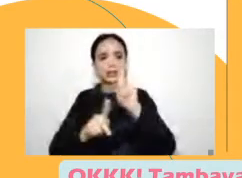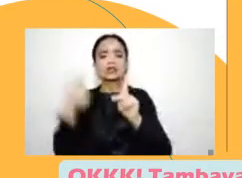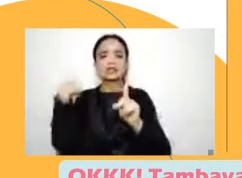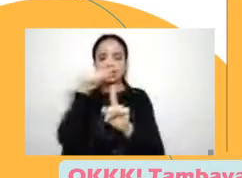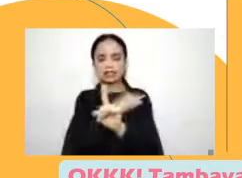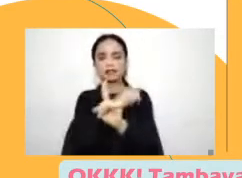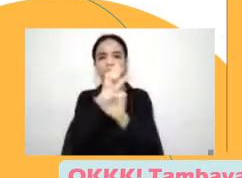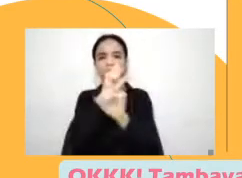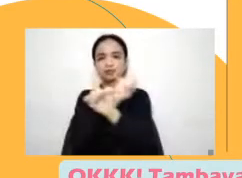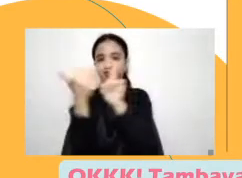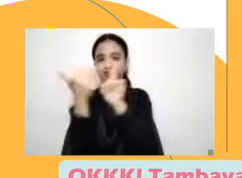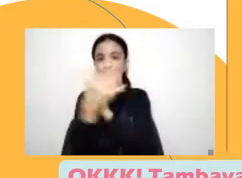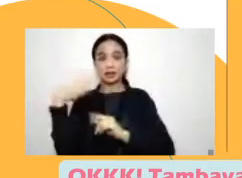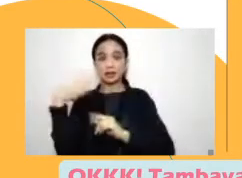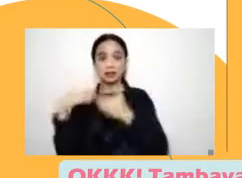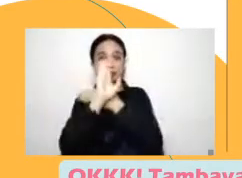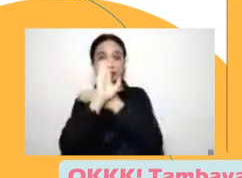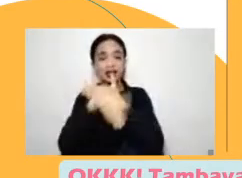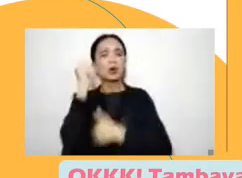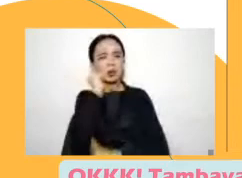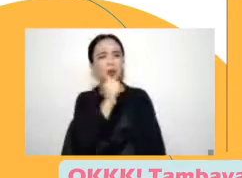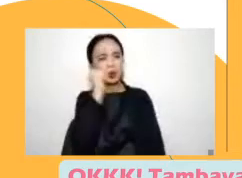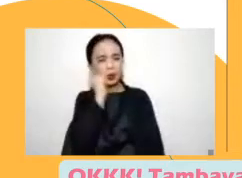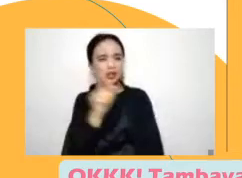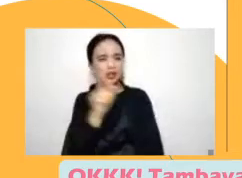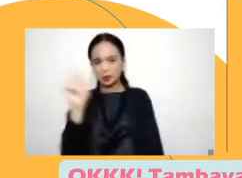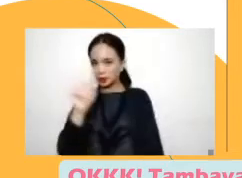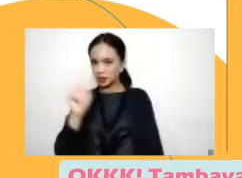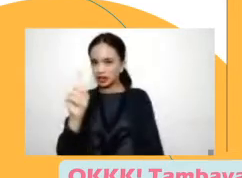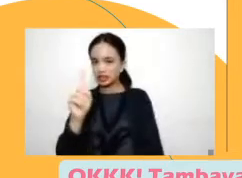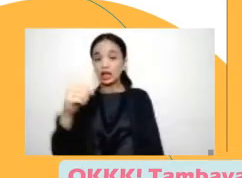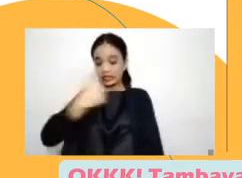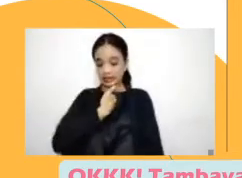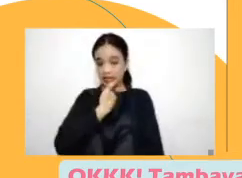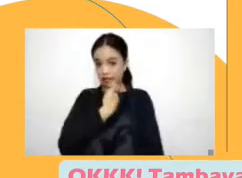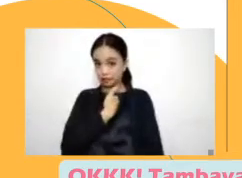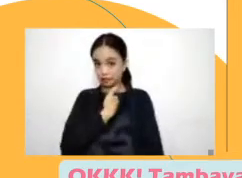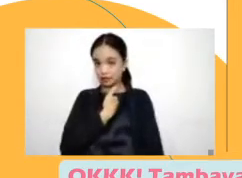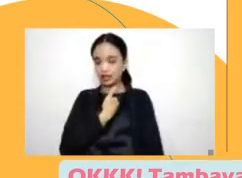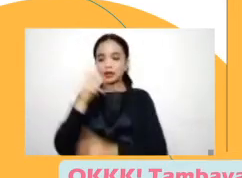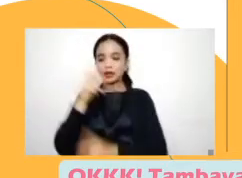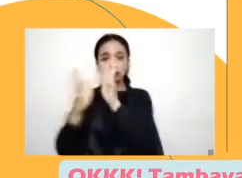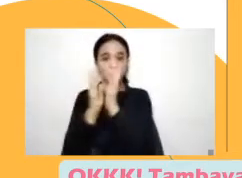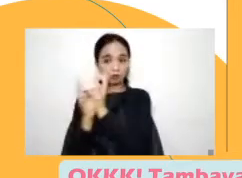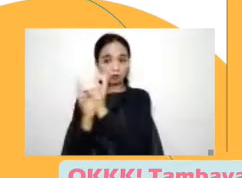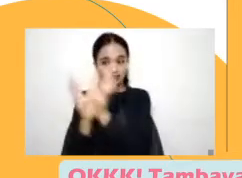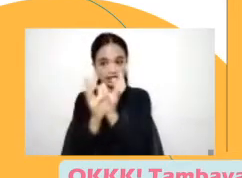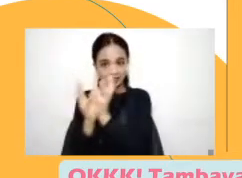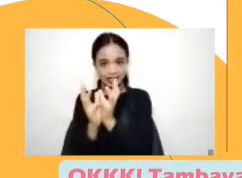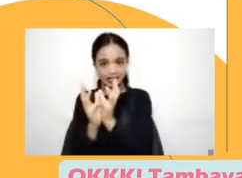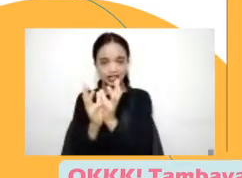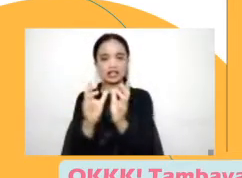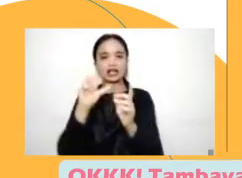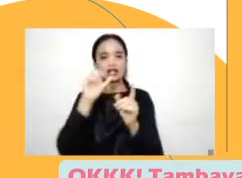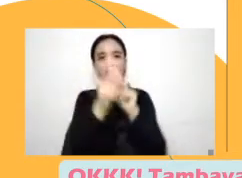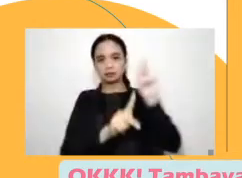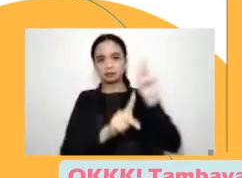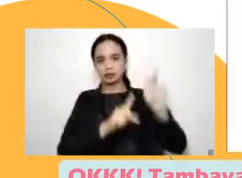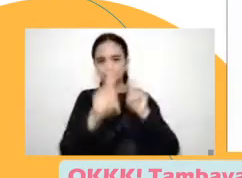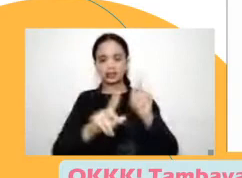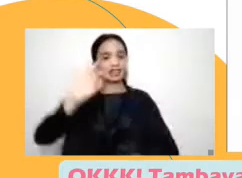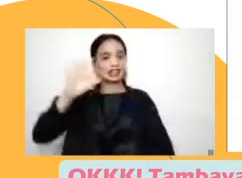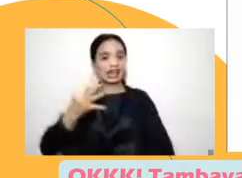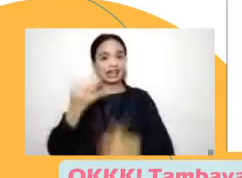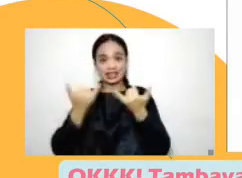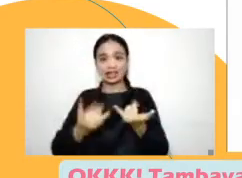ating lipunan. Ipabalikan po natin yung lagi nating formula, sarili, kapwa, at lipunan. Episode 9 po tayo